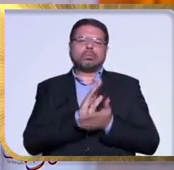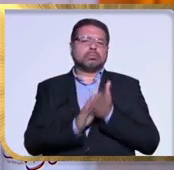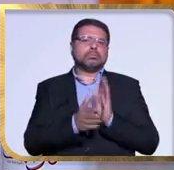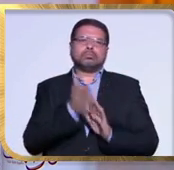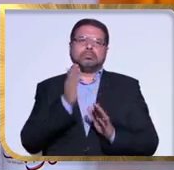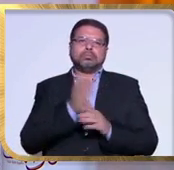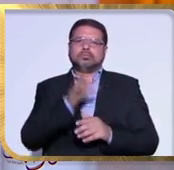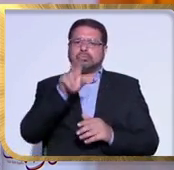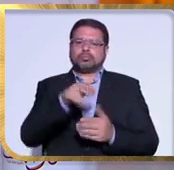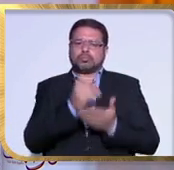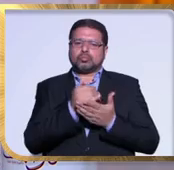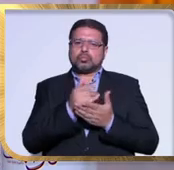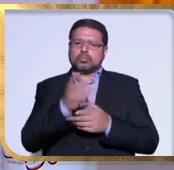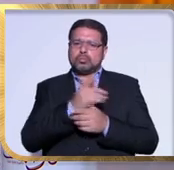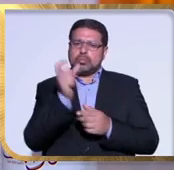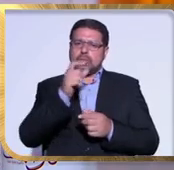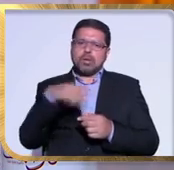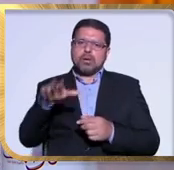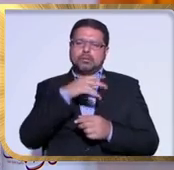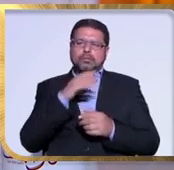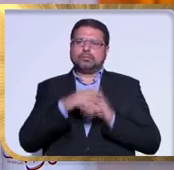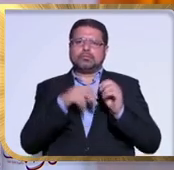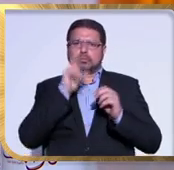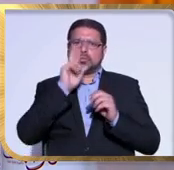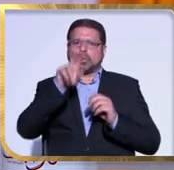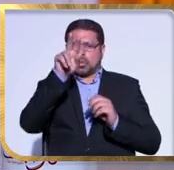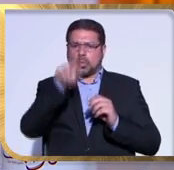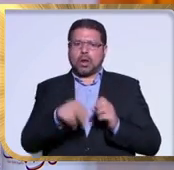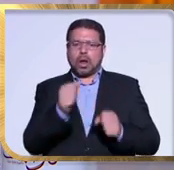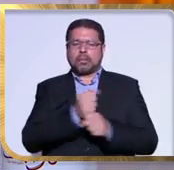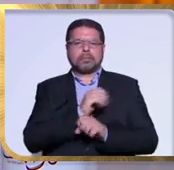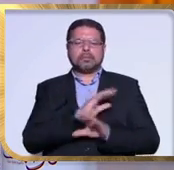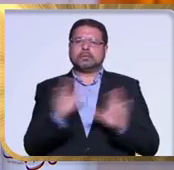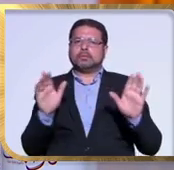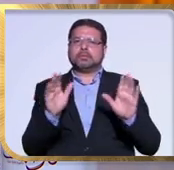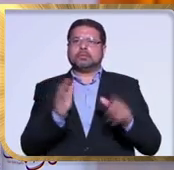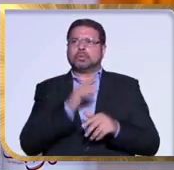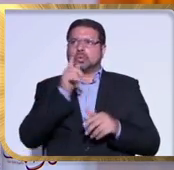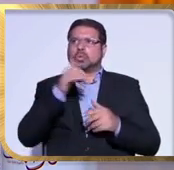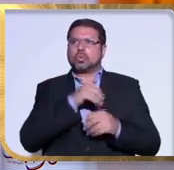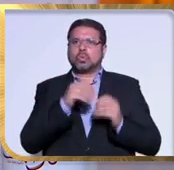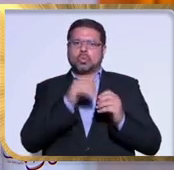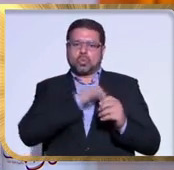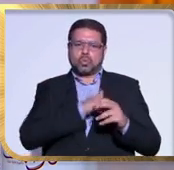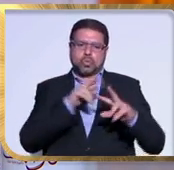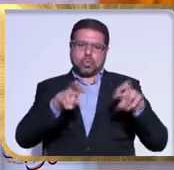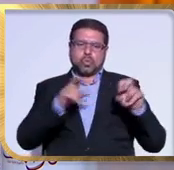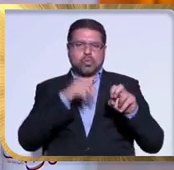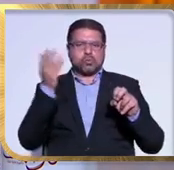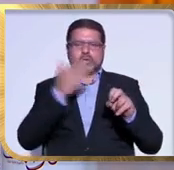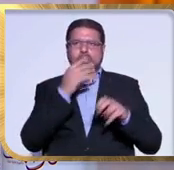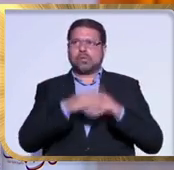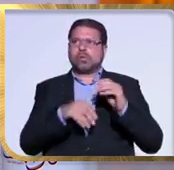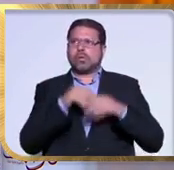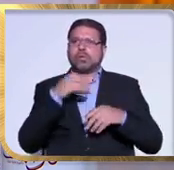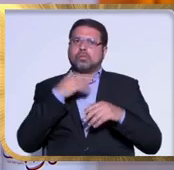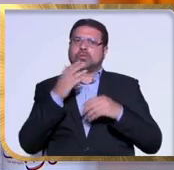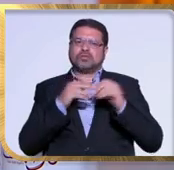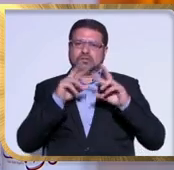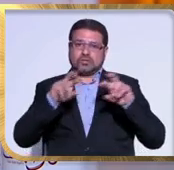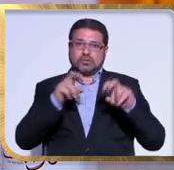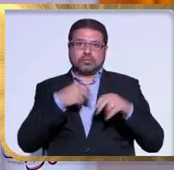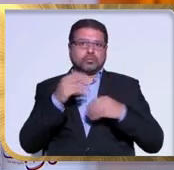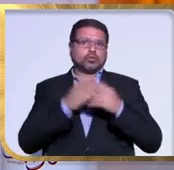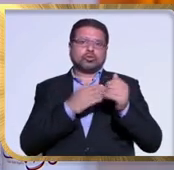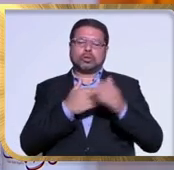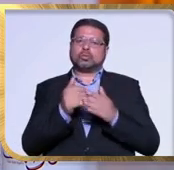كولي امر للمسلمين بيقول انا مالياش غير ظاهر الاعمال بتاعتكم وليس لنا من سريرته شيء ما بدناش نفتش عن